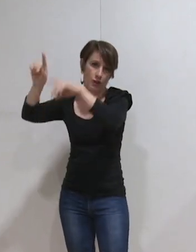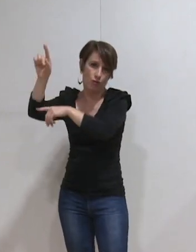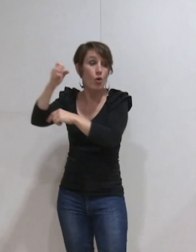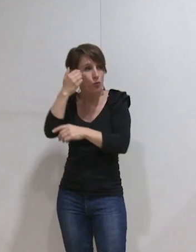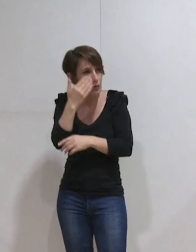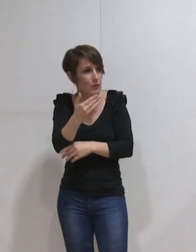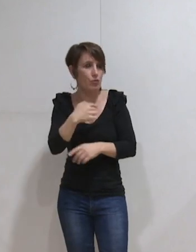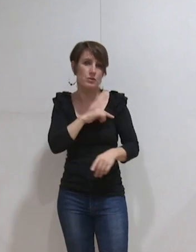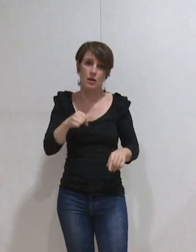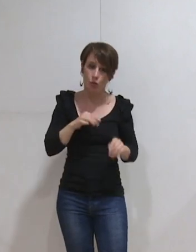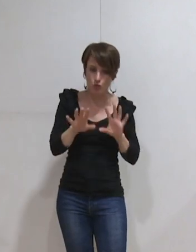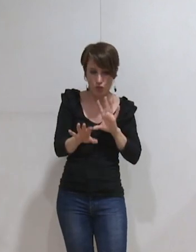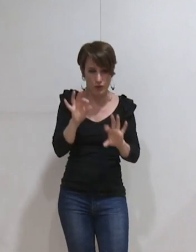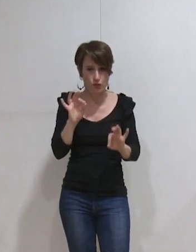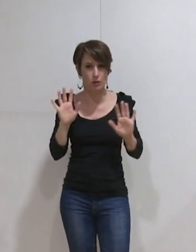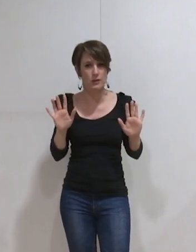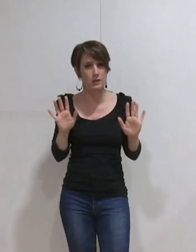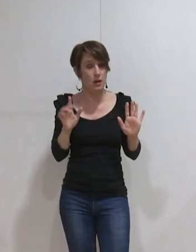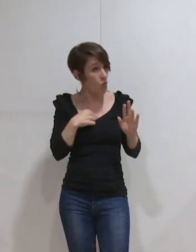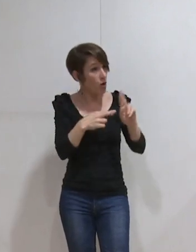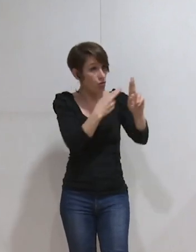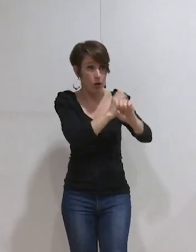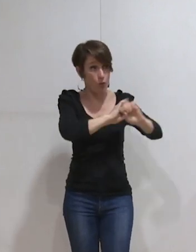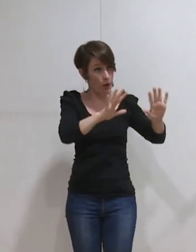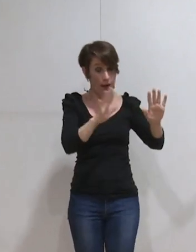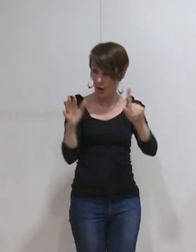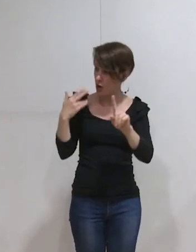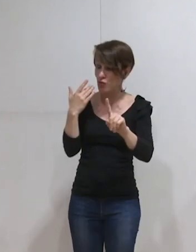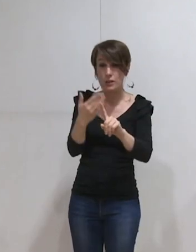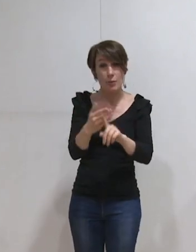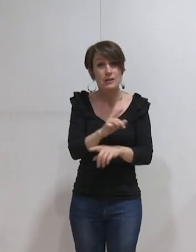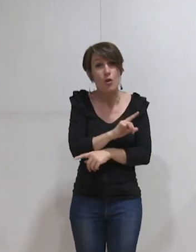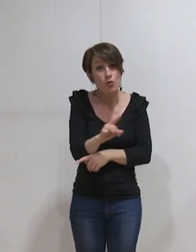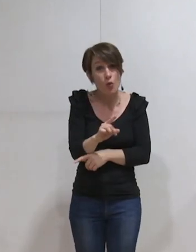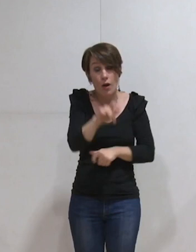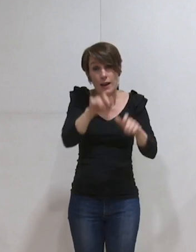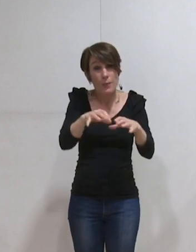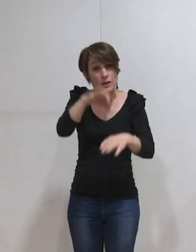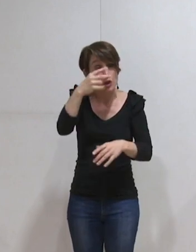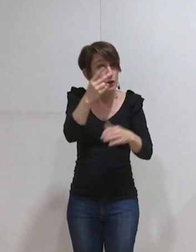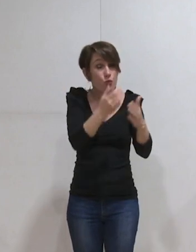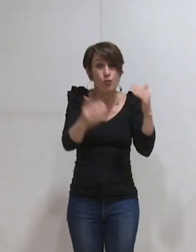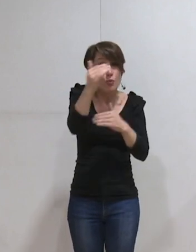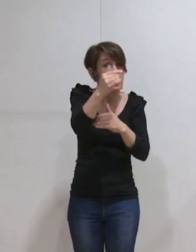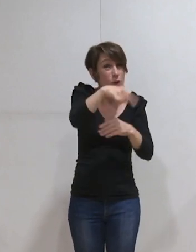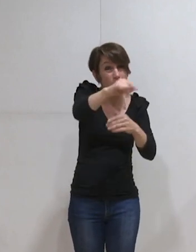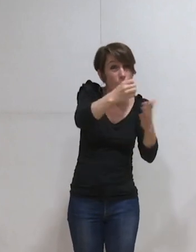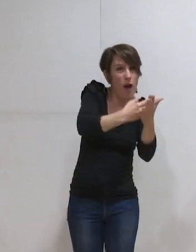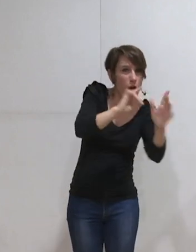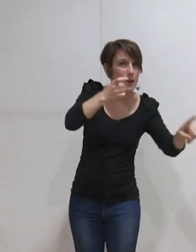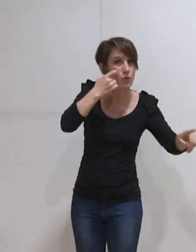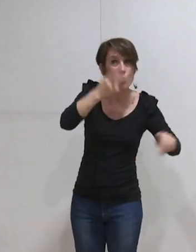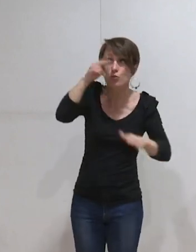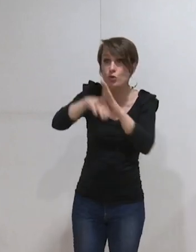effectivement et je je réponds très clairement jusqu'à maintenant non bien sûr que non les élus de la majorité n'avaient pas plus d'informations que les élus de